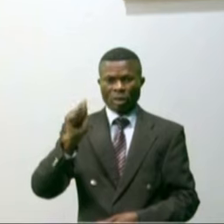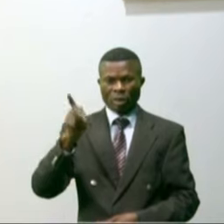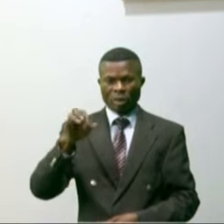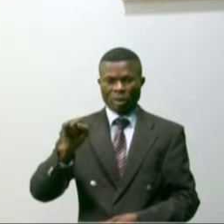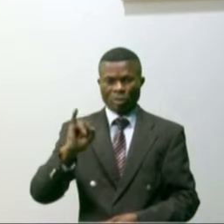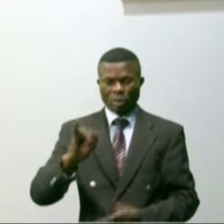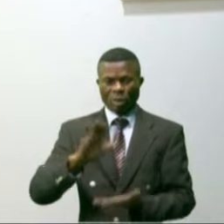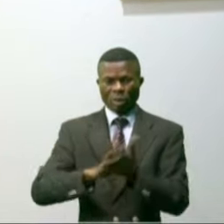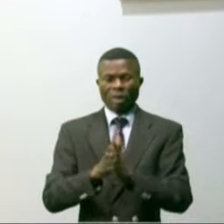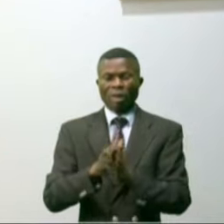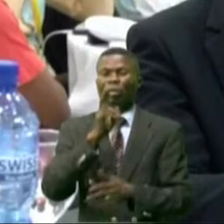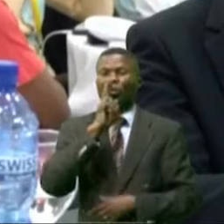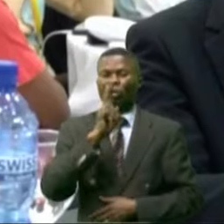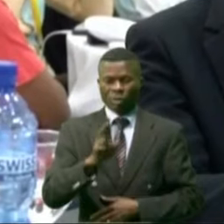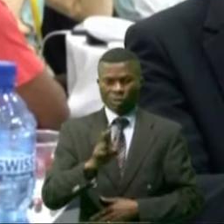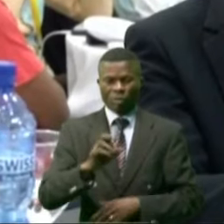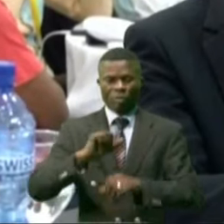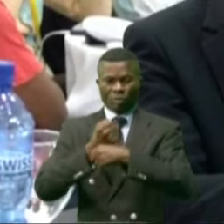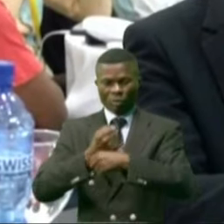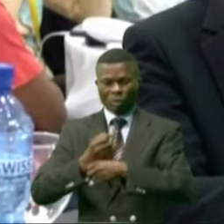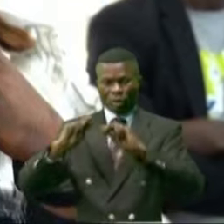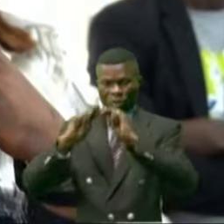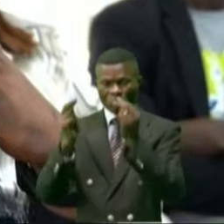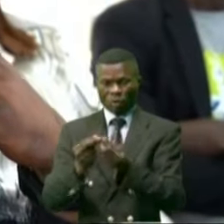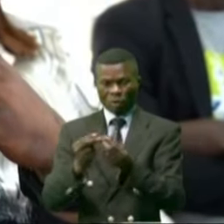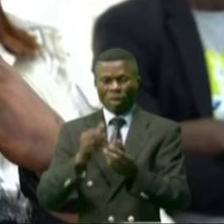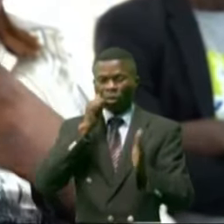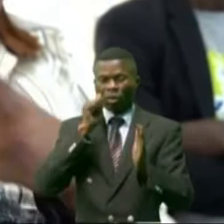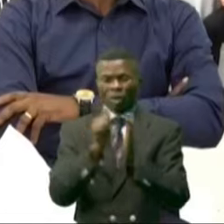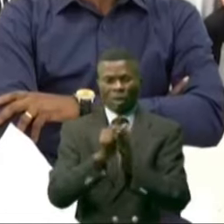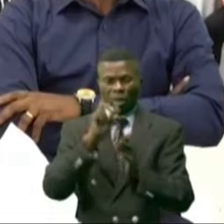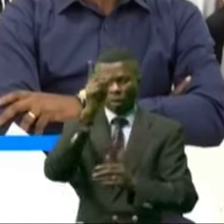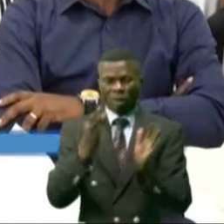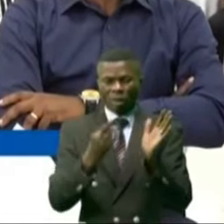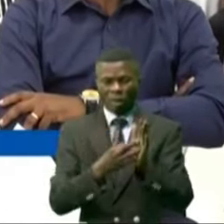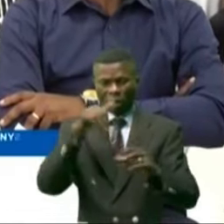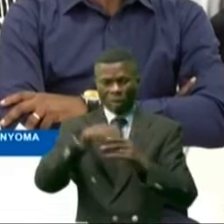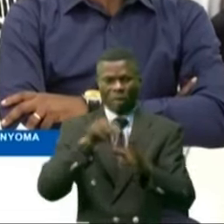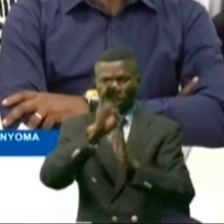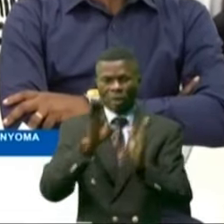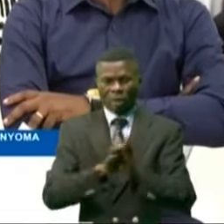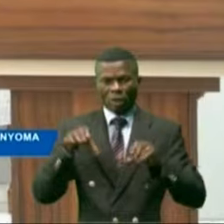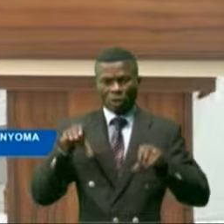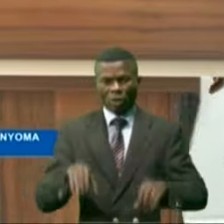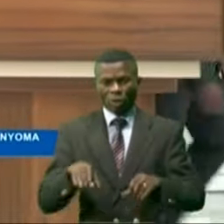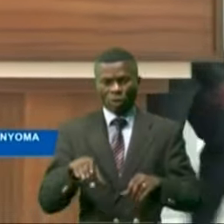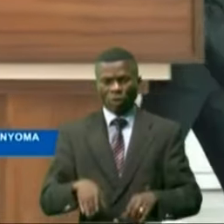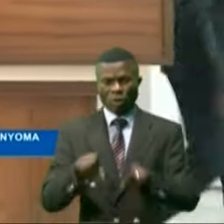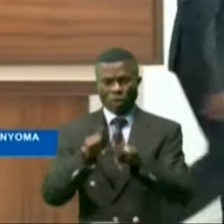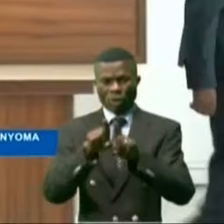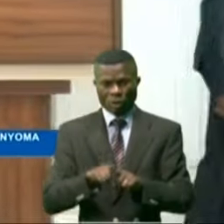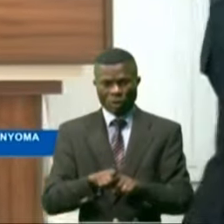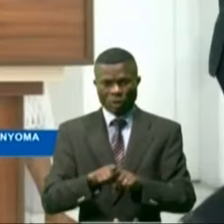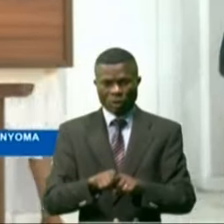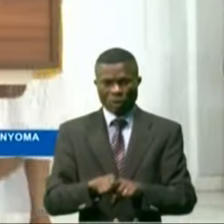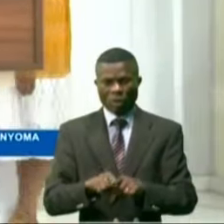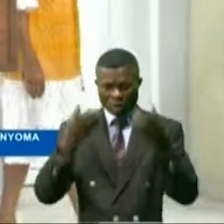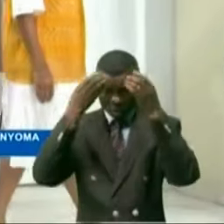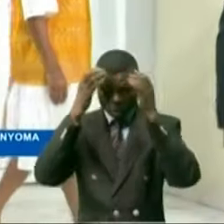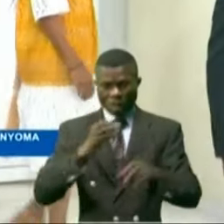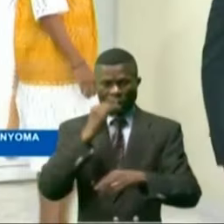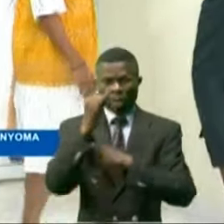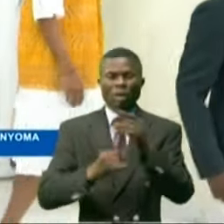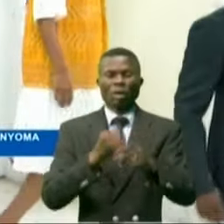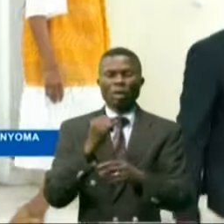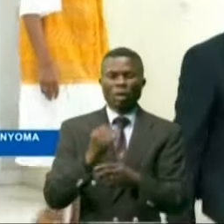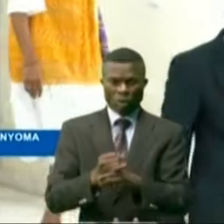La création de ces syndicats s'appuie sur l'article 38 de la constitution de la RDC et aussi sur les conventions